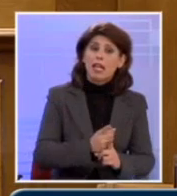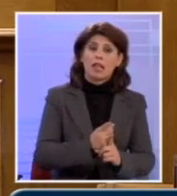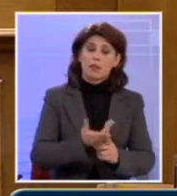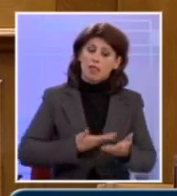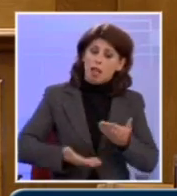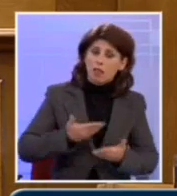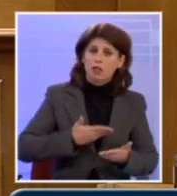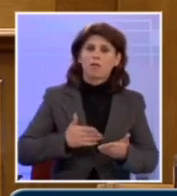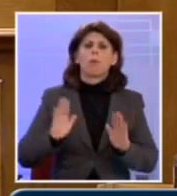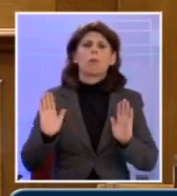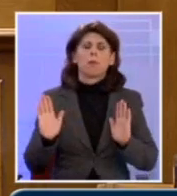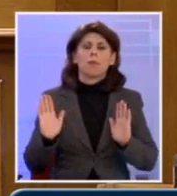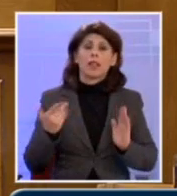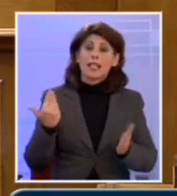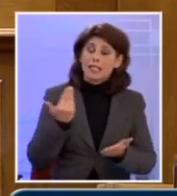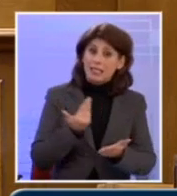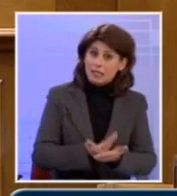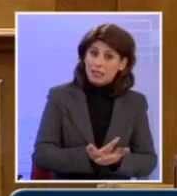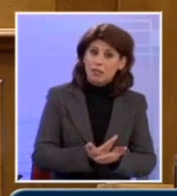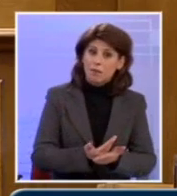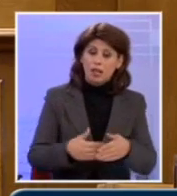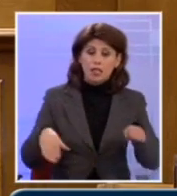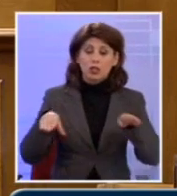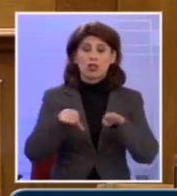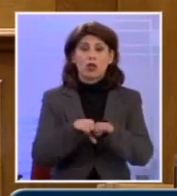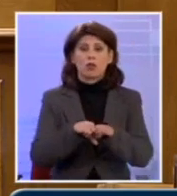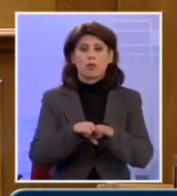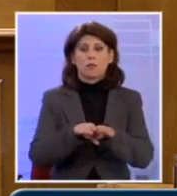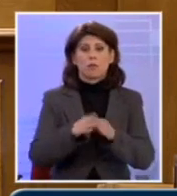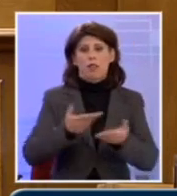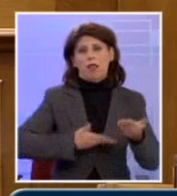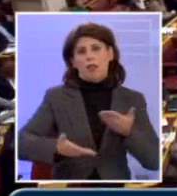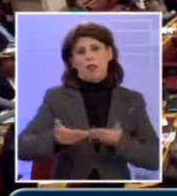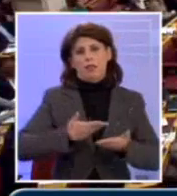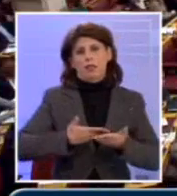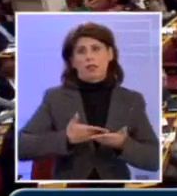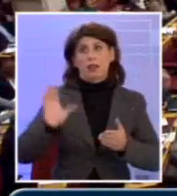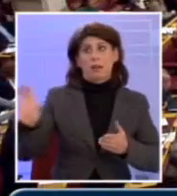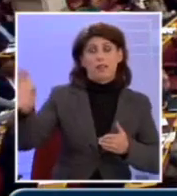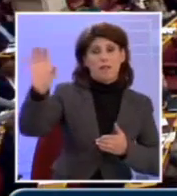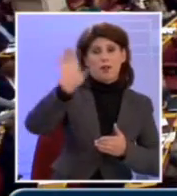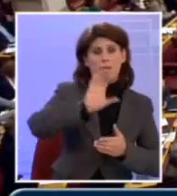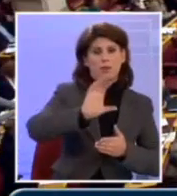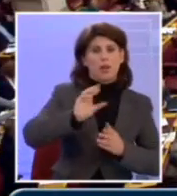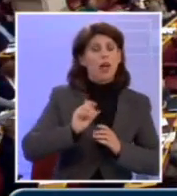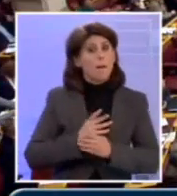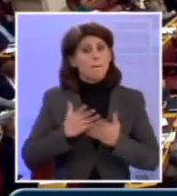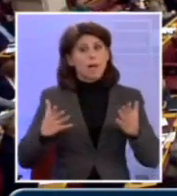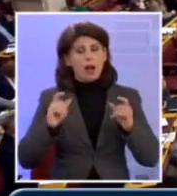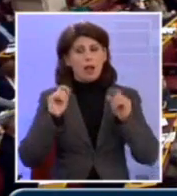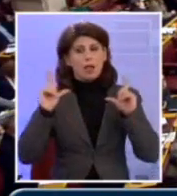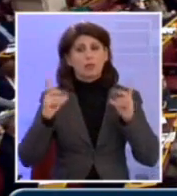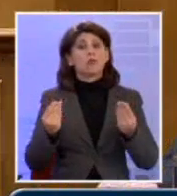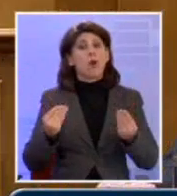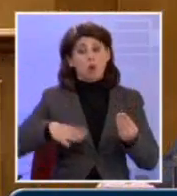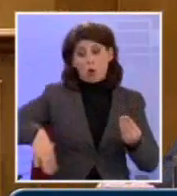μεταχείριση. Ζητήσαμε και ζητάμε ισότιμη μεταχείριση. Προς μεγάλη έκπληξη πολλών στην Ελλάδα,